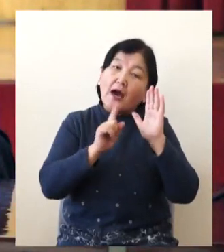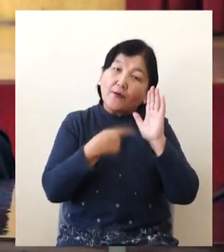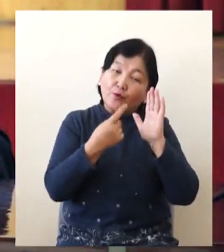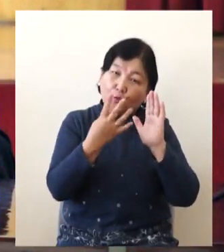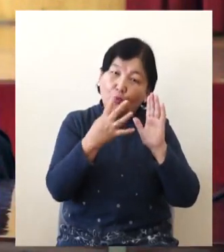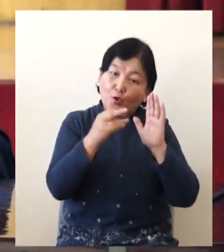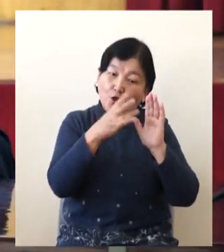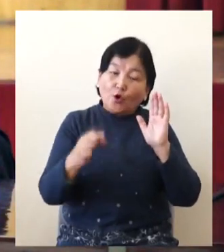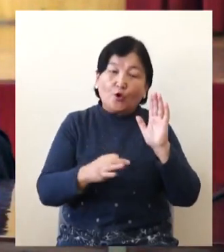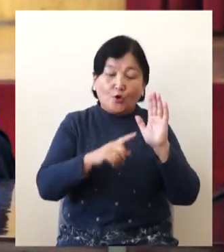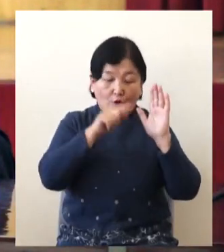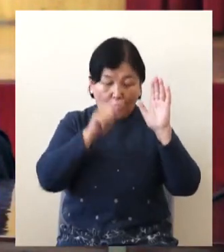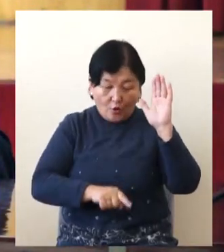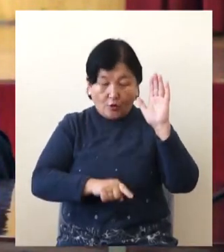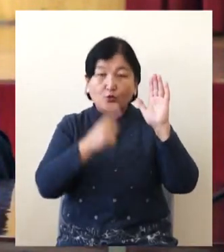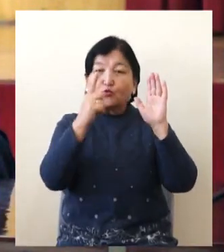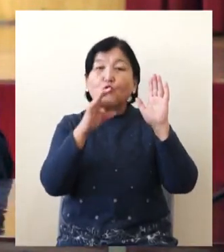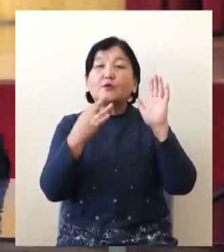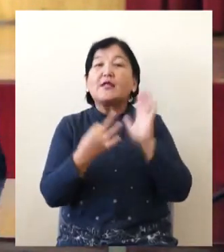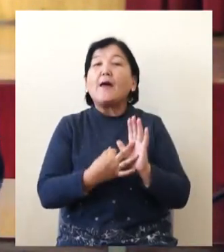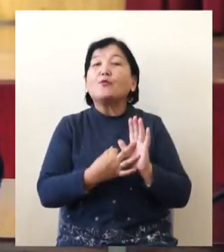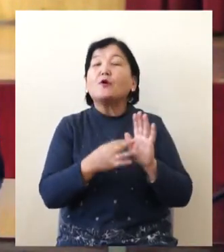байранд жагсажээ.